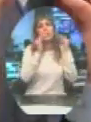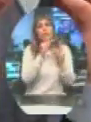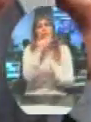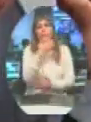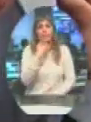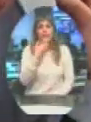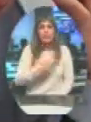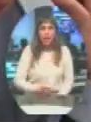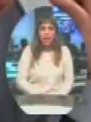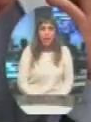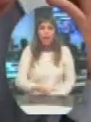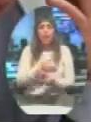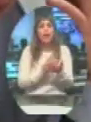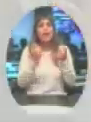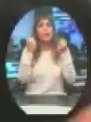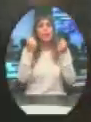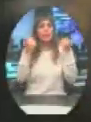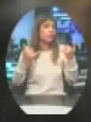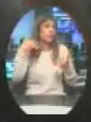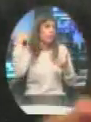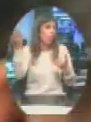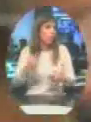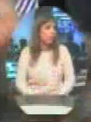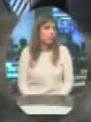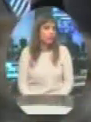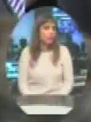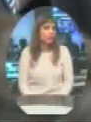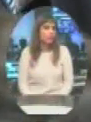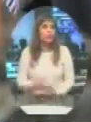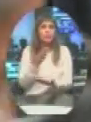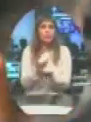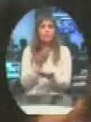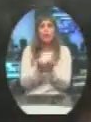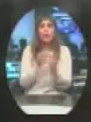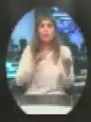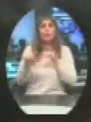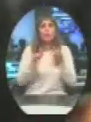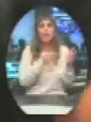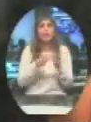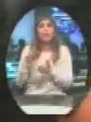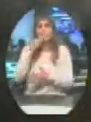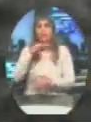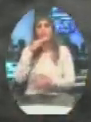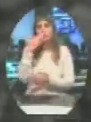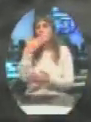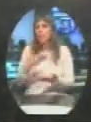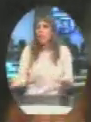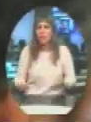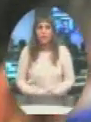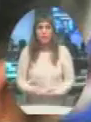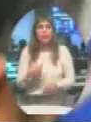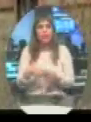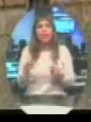שחלקה מפגין עכשיו בחוץ. כל זה מעיד של הממשלה הזאת אין סדר עדיפות לאומי, אלא רק סדר